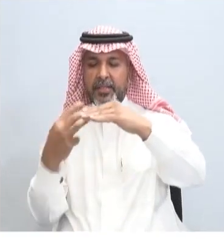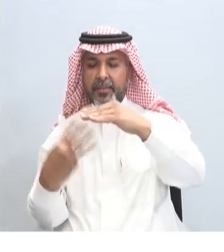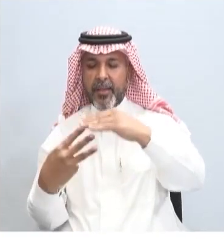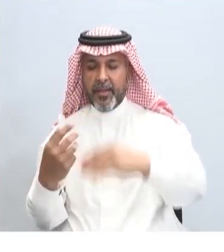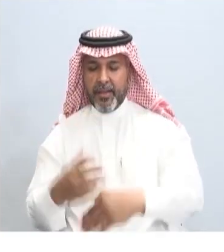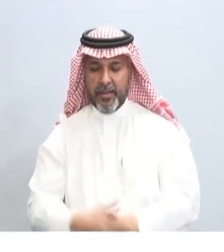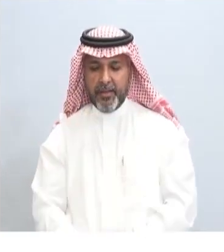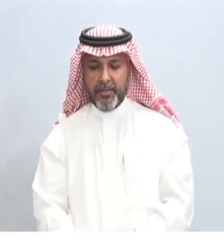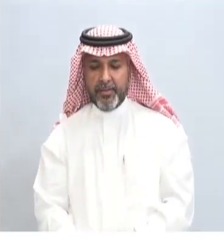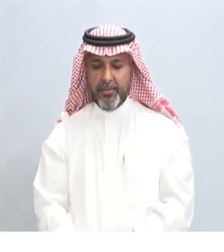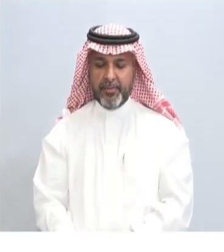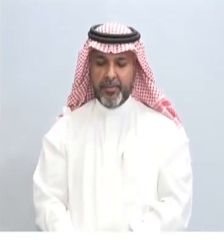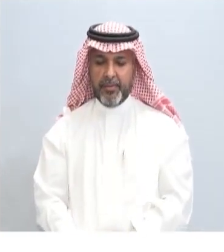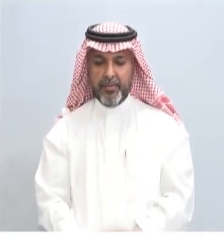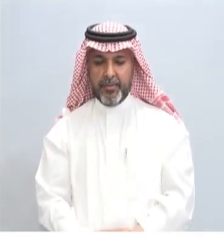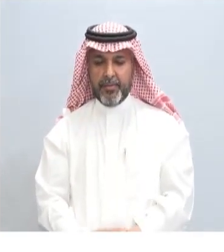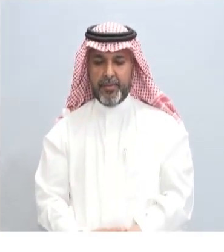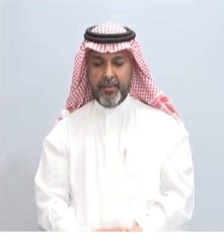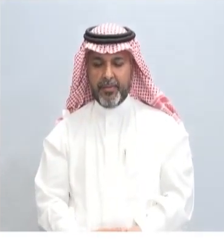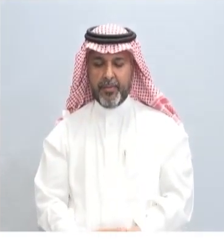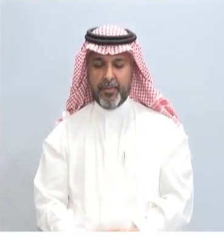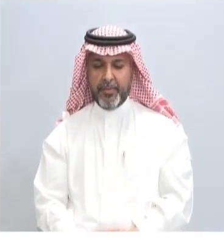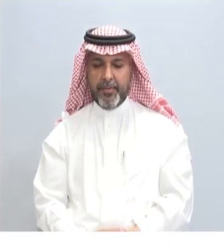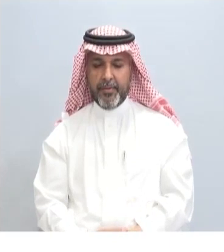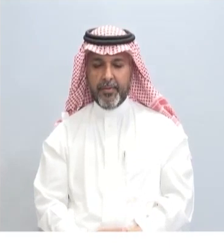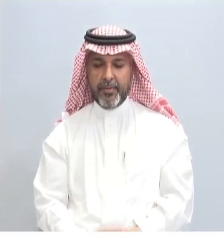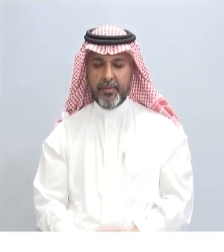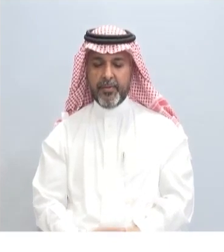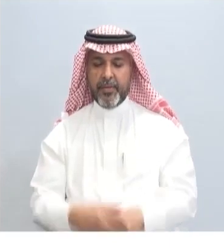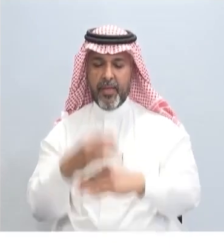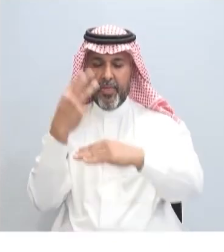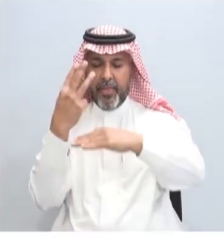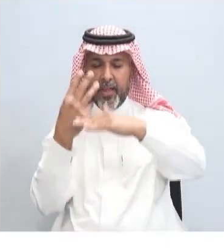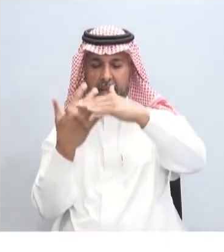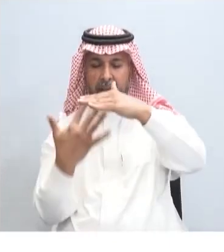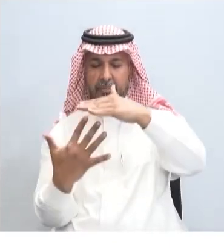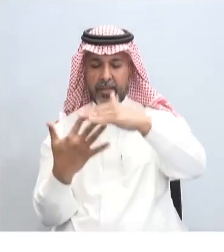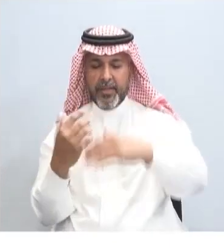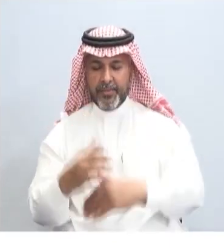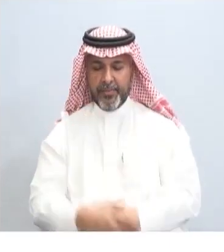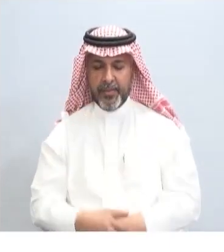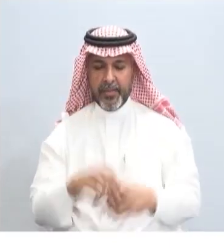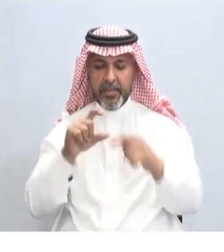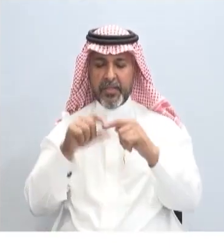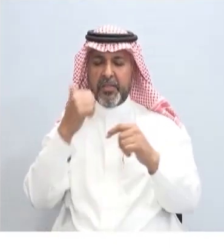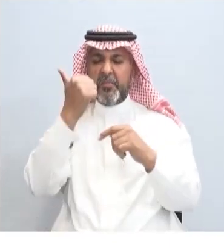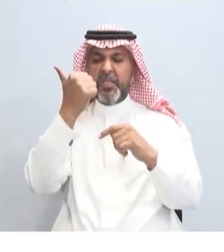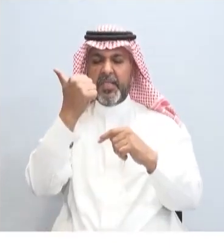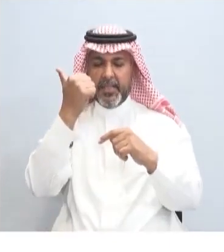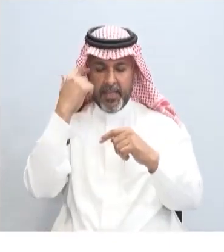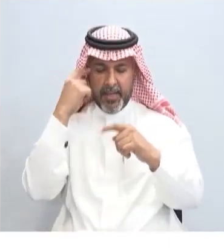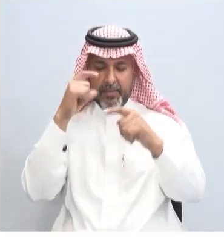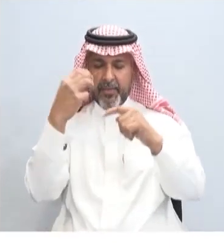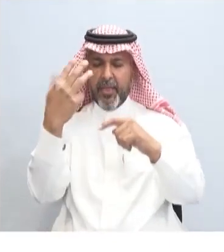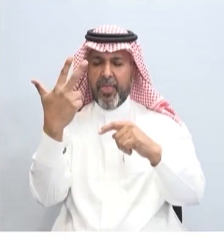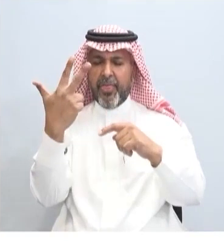احنا يعني نختصر ال 18 مع 30 بالقسمه على 6 يصير 3 على 5 3 على 5 يكون